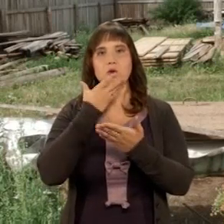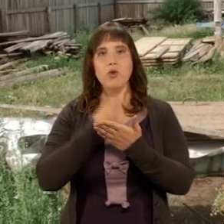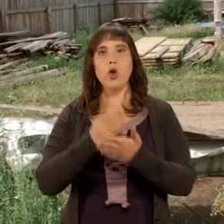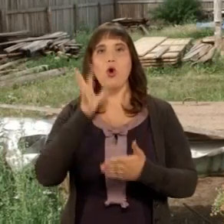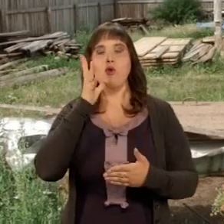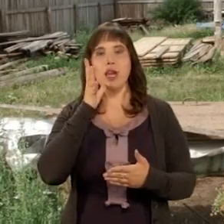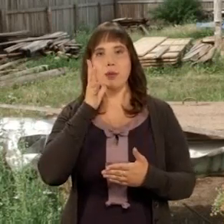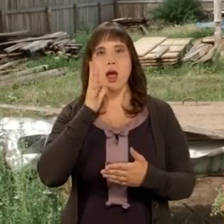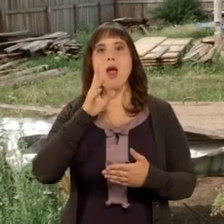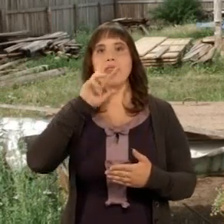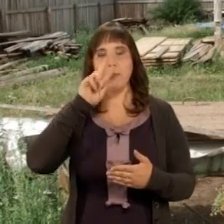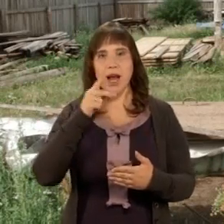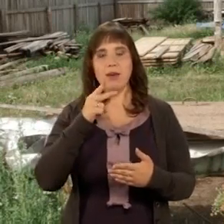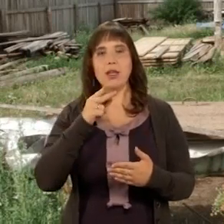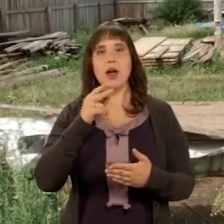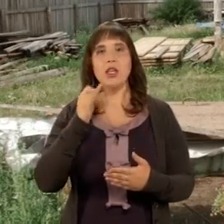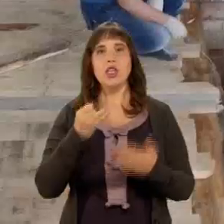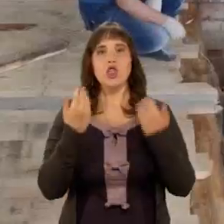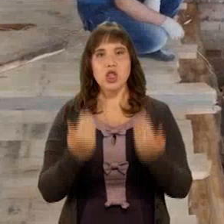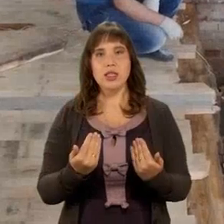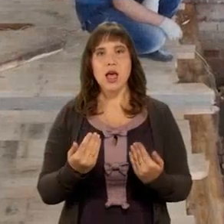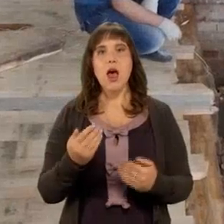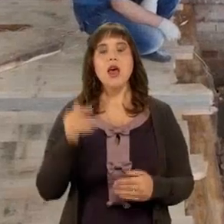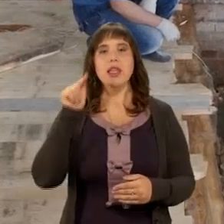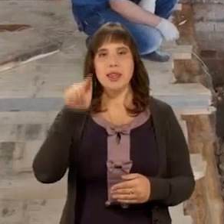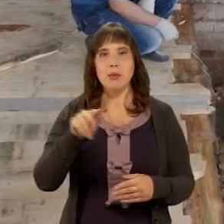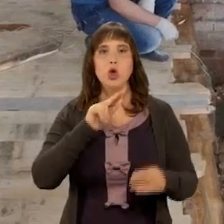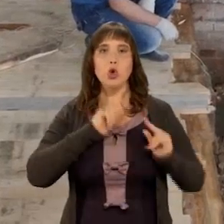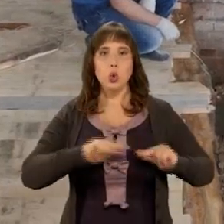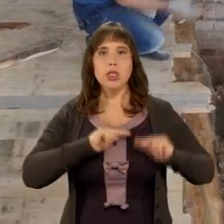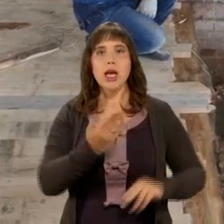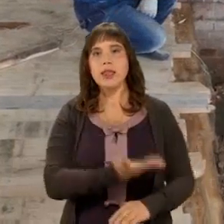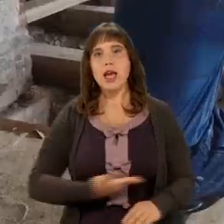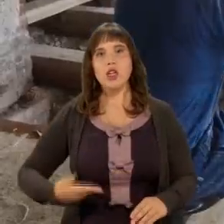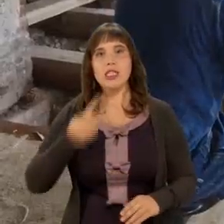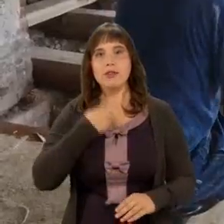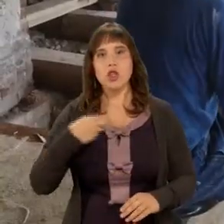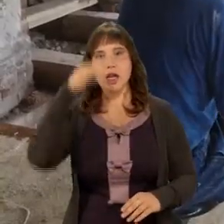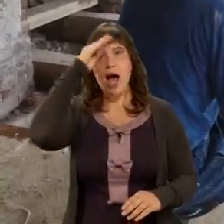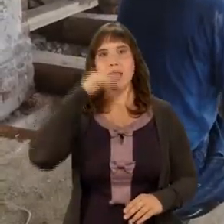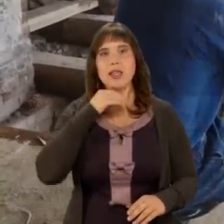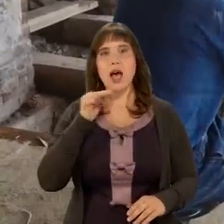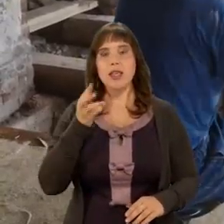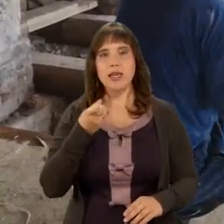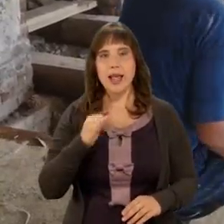свое время неправильного. И сейчас там трудится наш священник, отец Андрей.